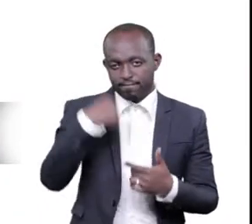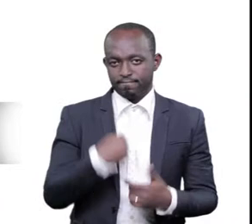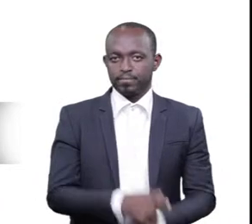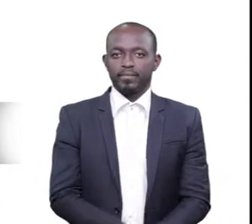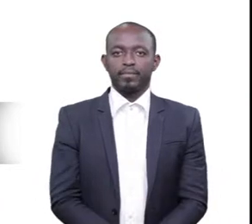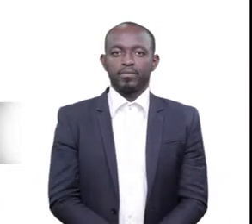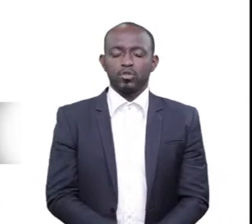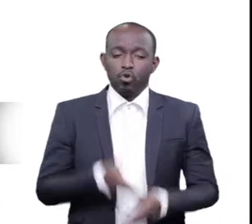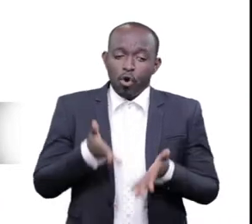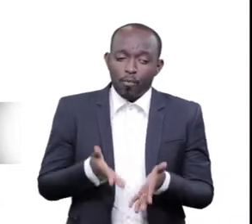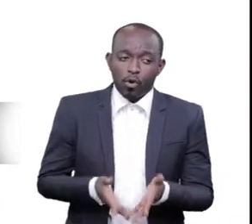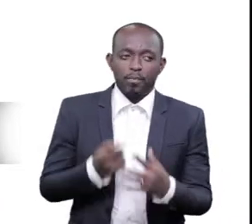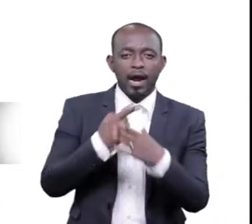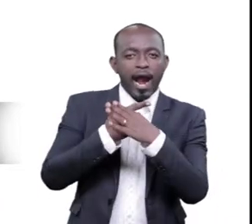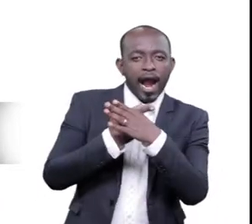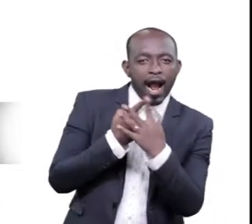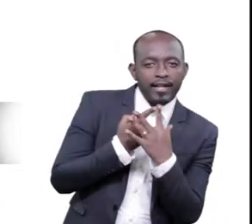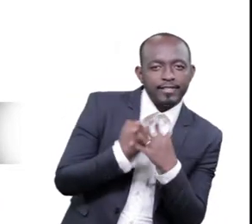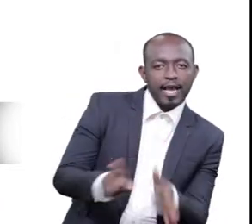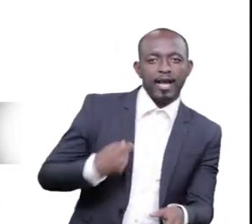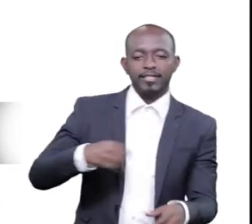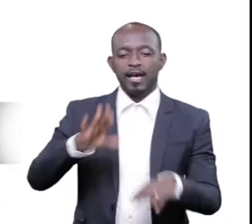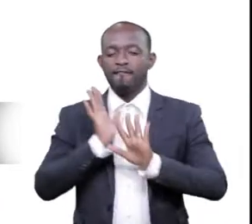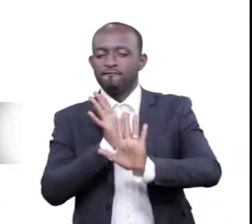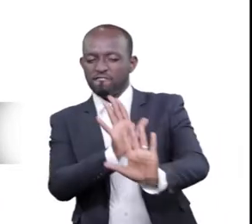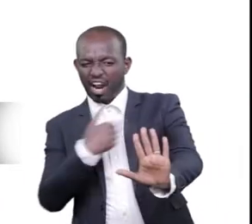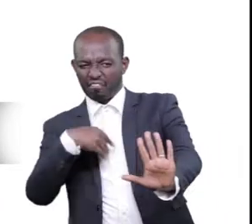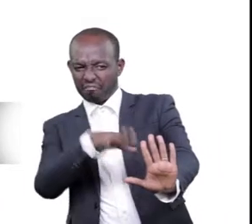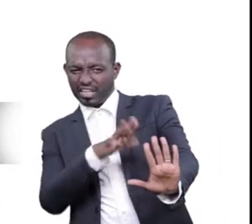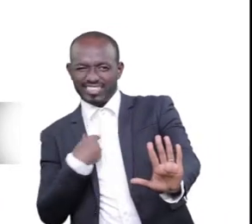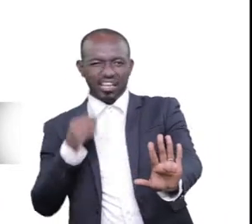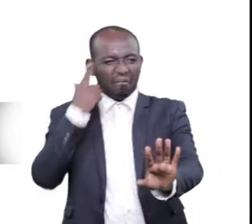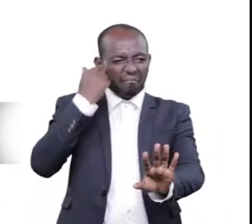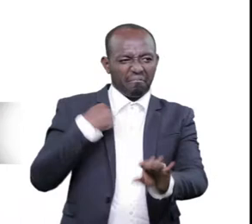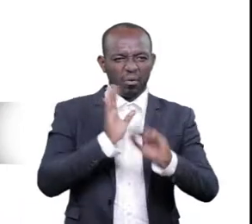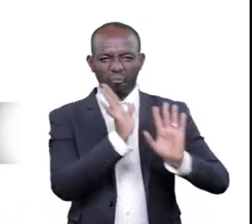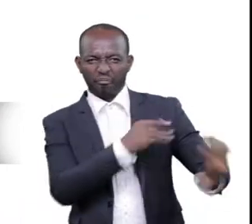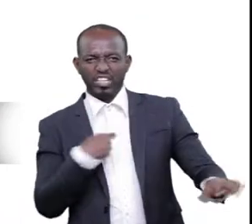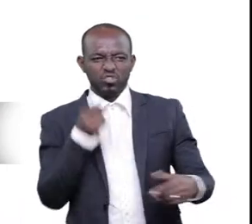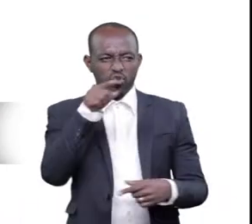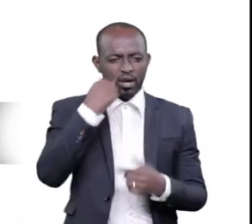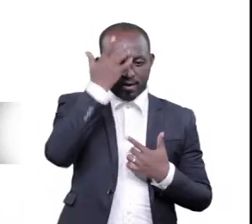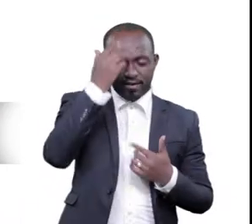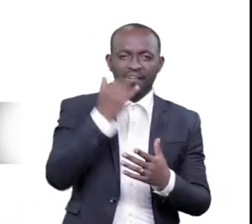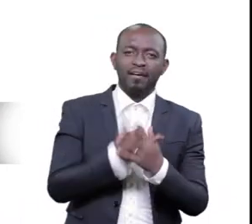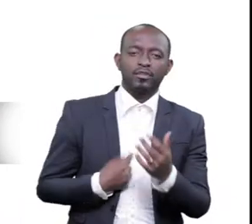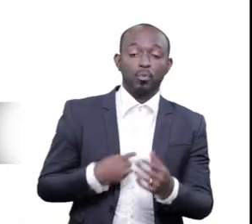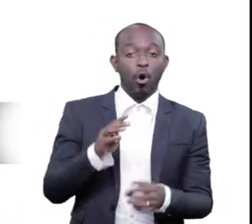uwo munsi batangiye bamakato sasa ubwo ni ukuvuga ngo 2004